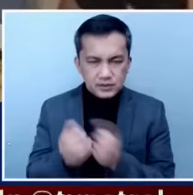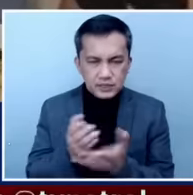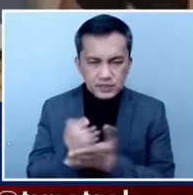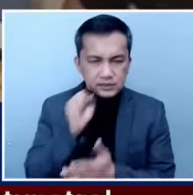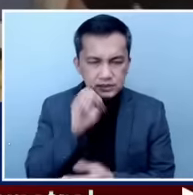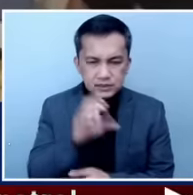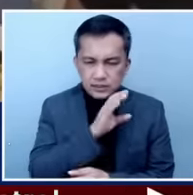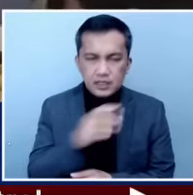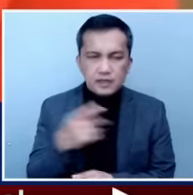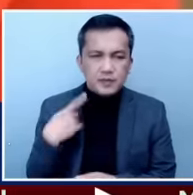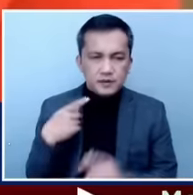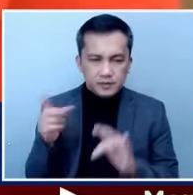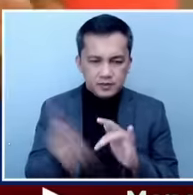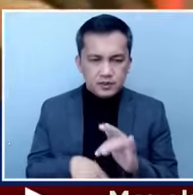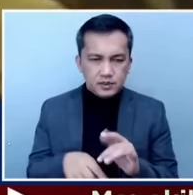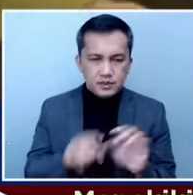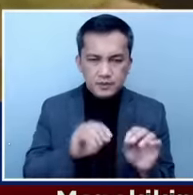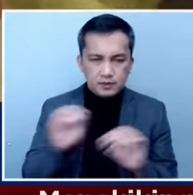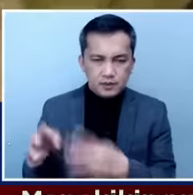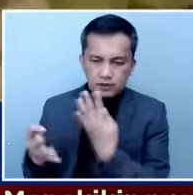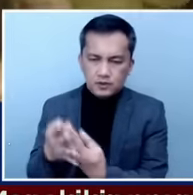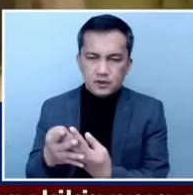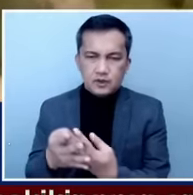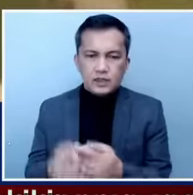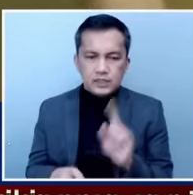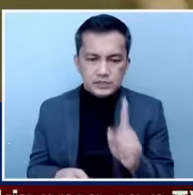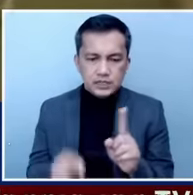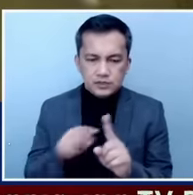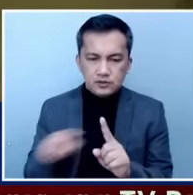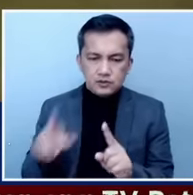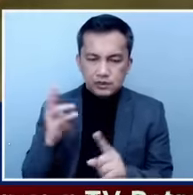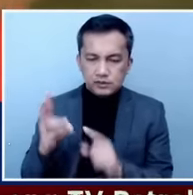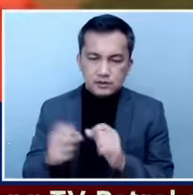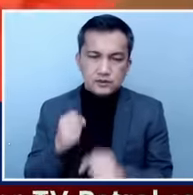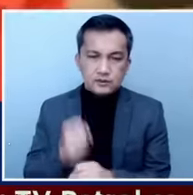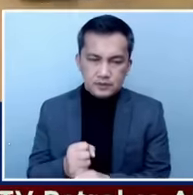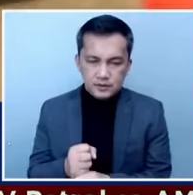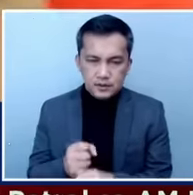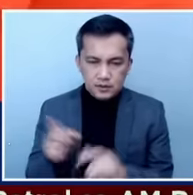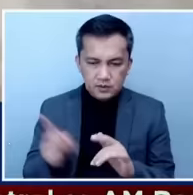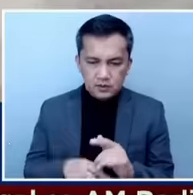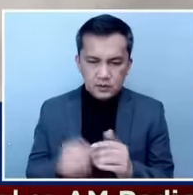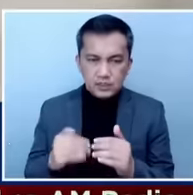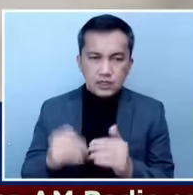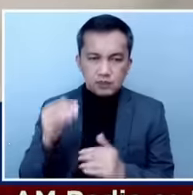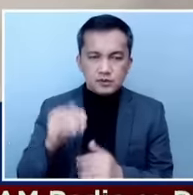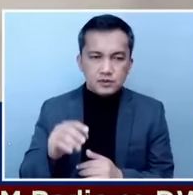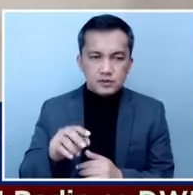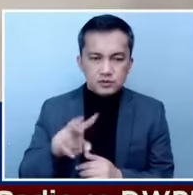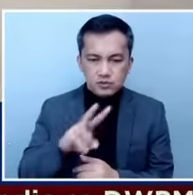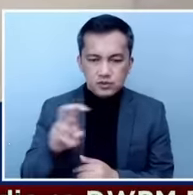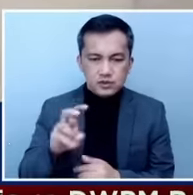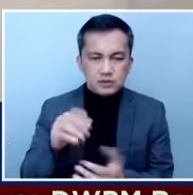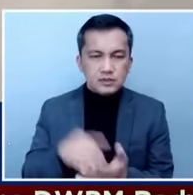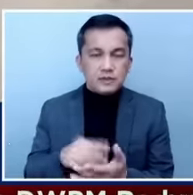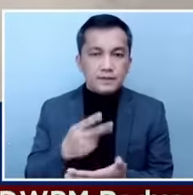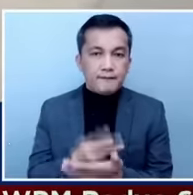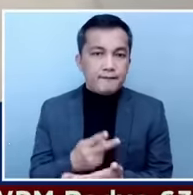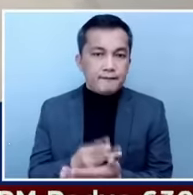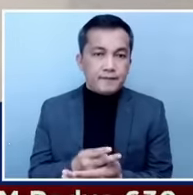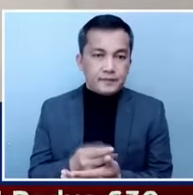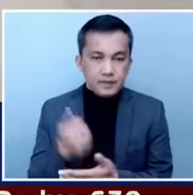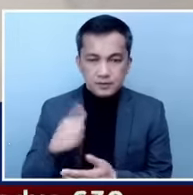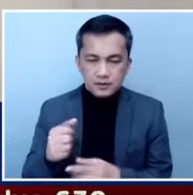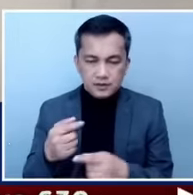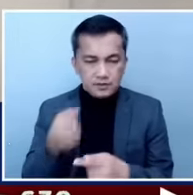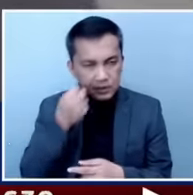kaakibat na parusa na pagkakakulong ng mula 1 hanggang 6 na taon at multa nga abot sa hanggang 200,000 piso ang anumang paglabag